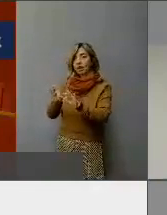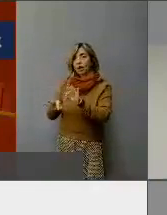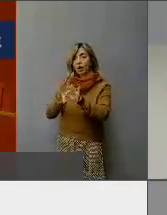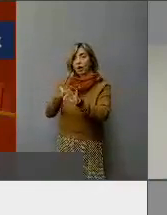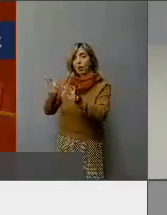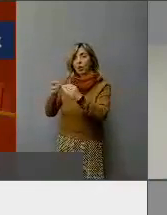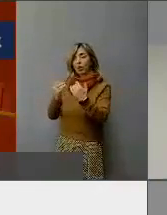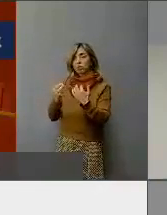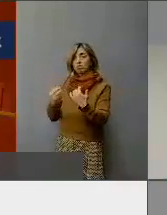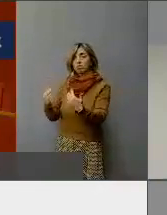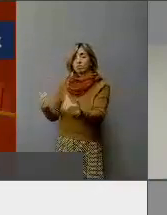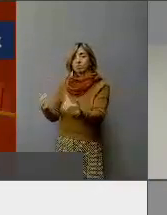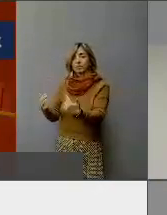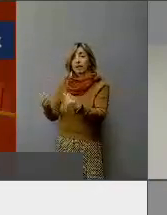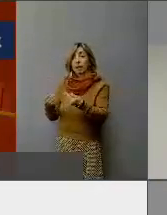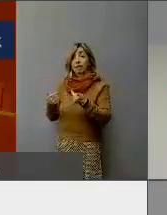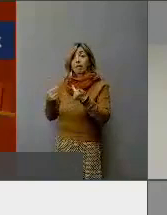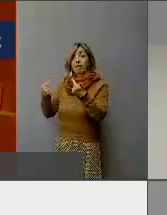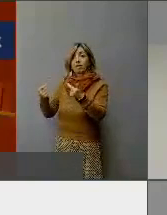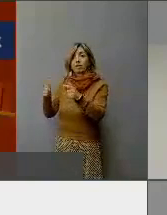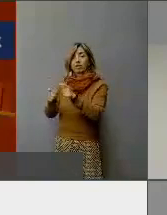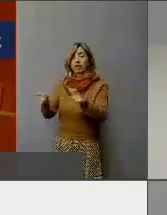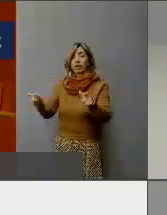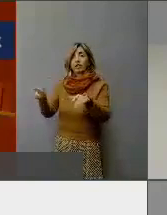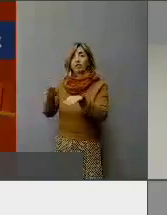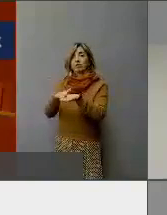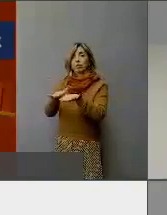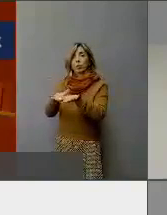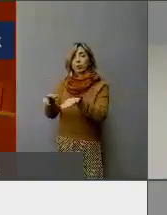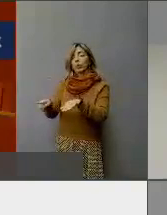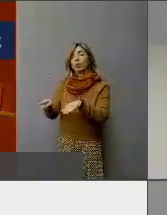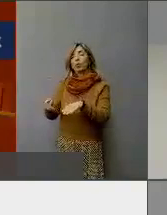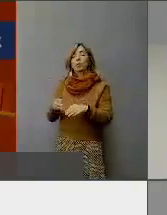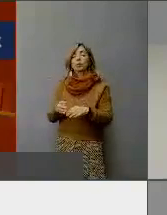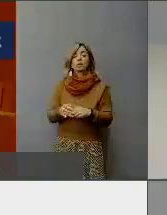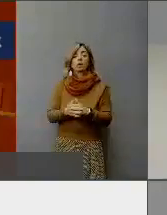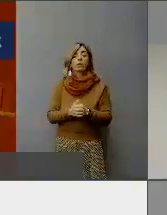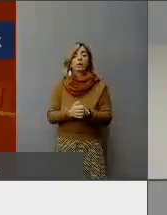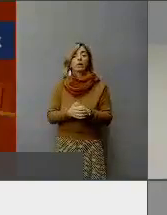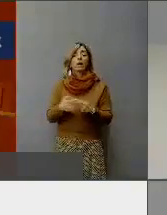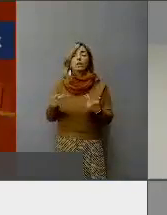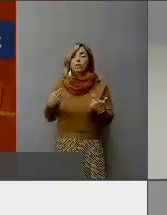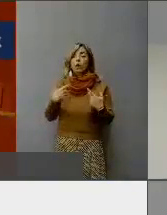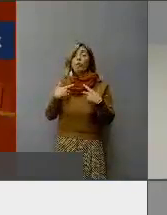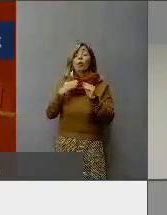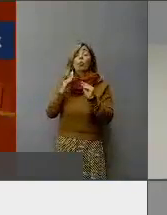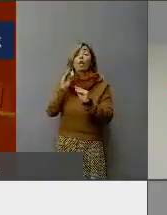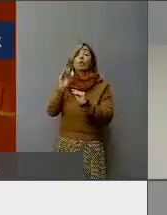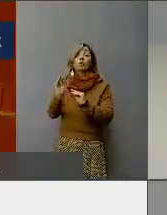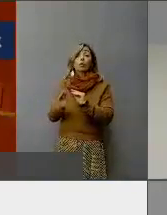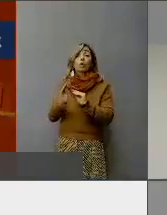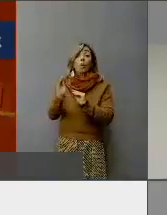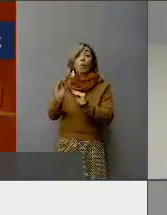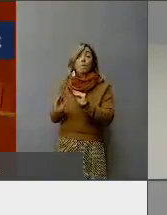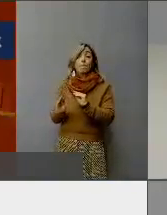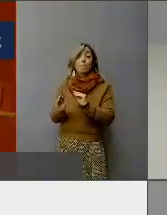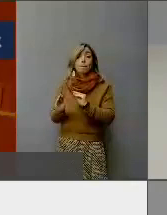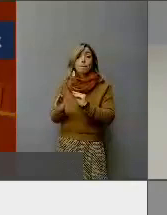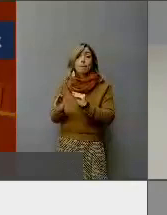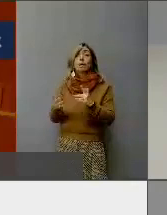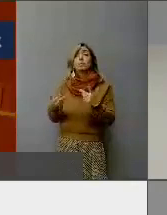opposto problematica utilizzando lo strumento dell'interpellanza quindi ponendo un quesito che però di fatto anche una valenza